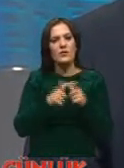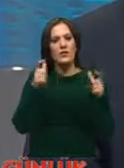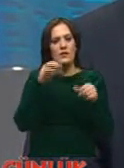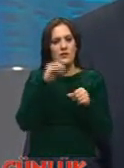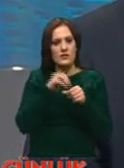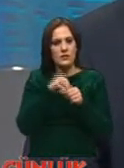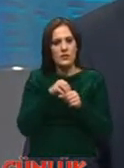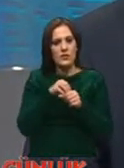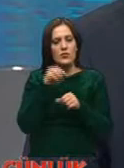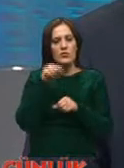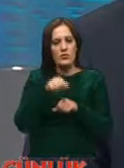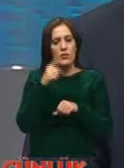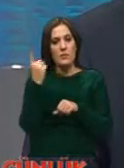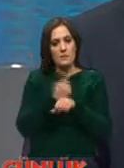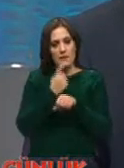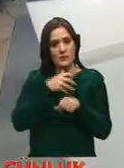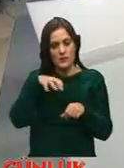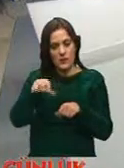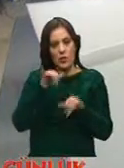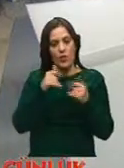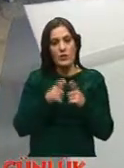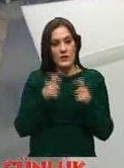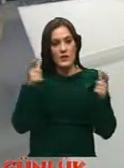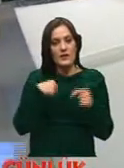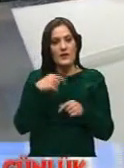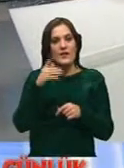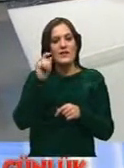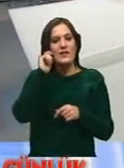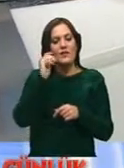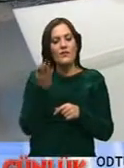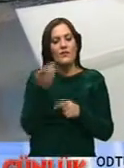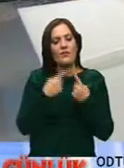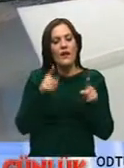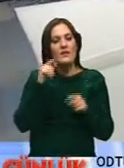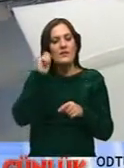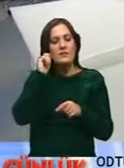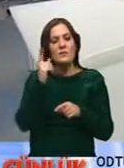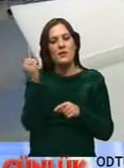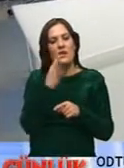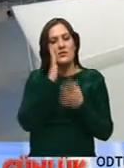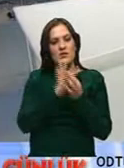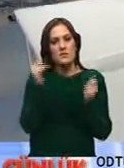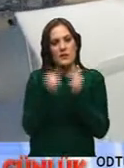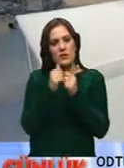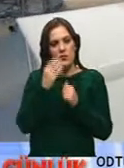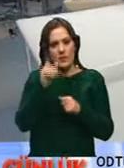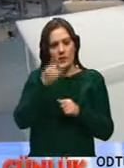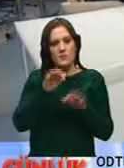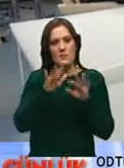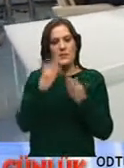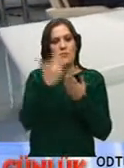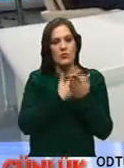geliştirme şöyle bir sektör. Oyun geliştirirken farklı disiplinlerden birkaç kişinin bir araya gelmesi lazım.